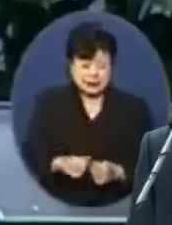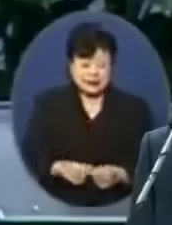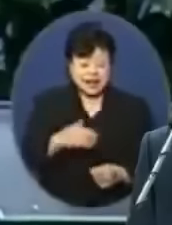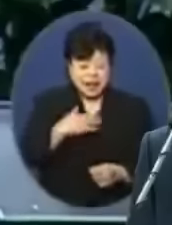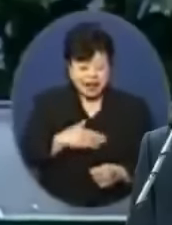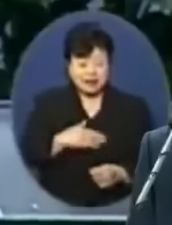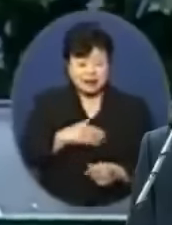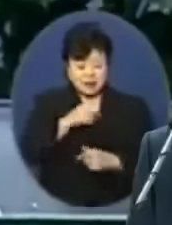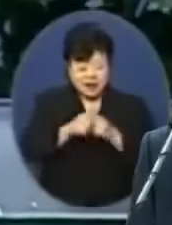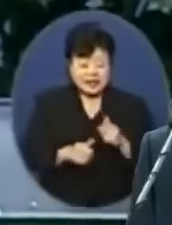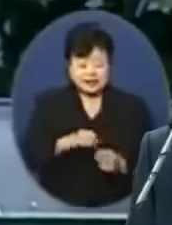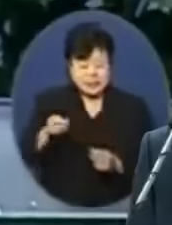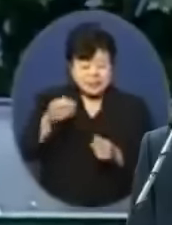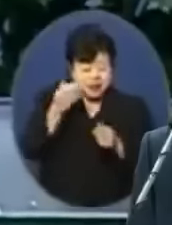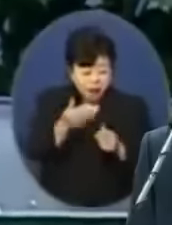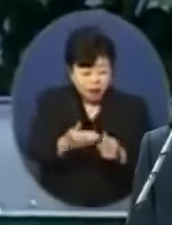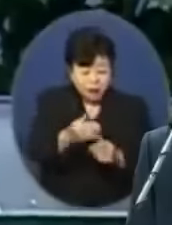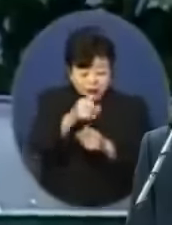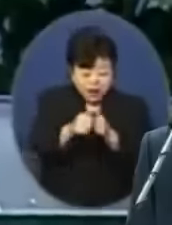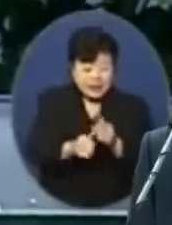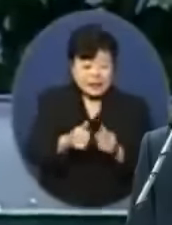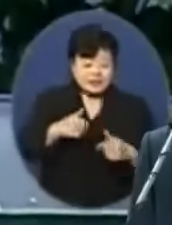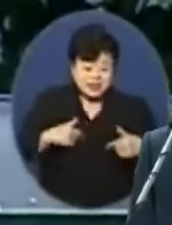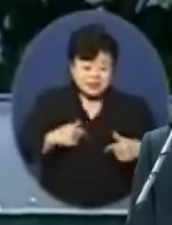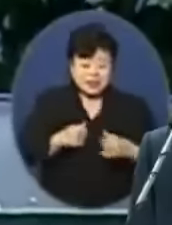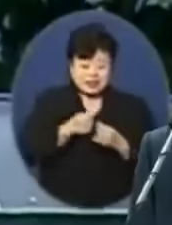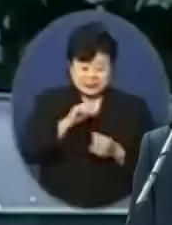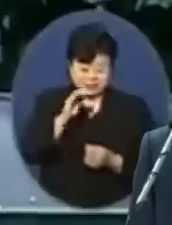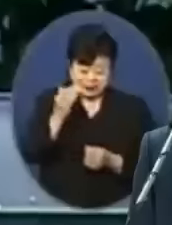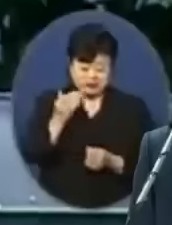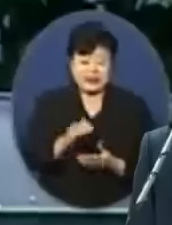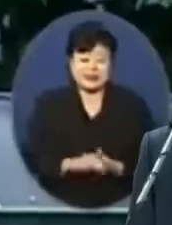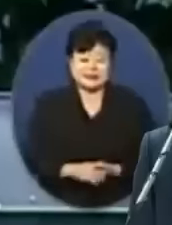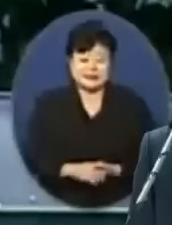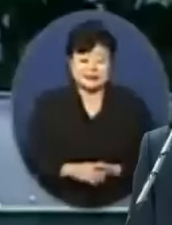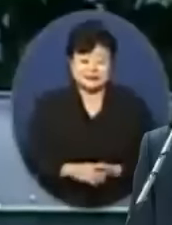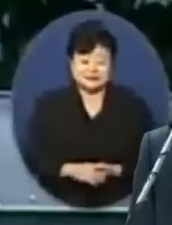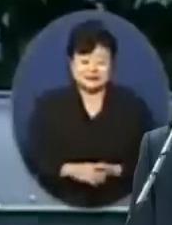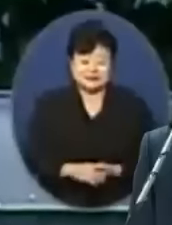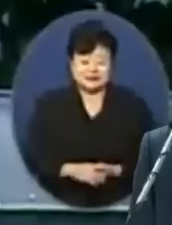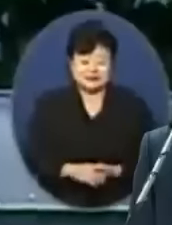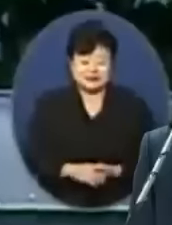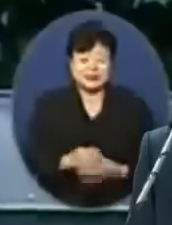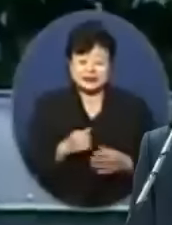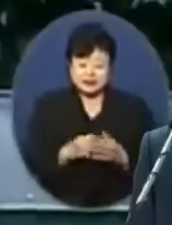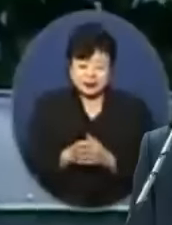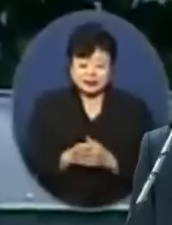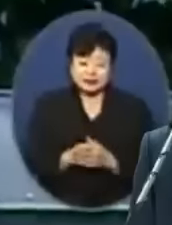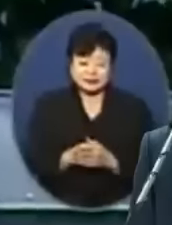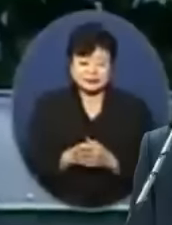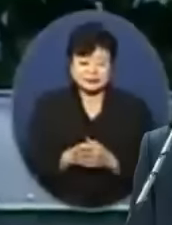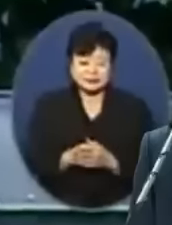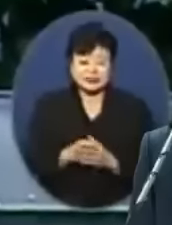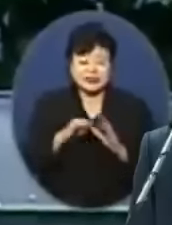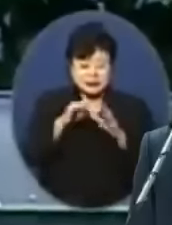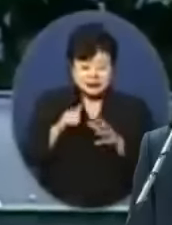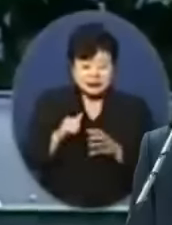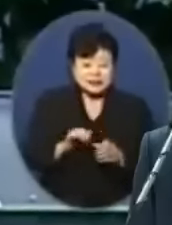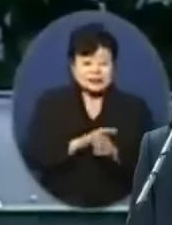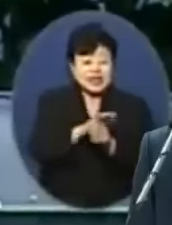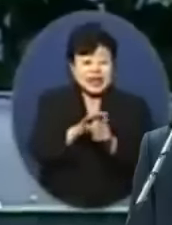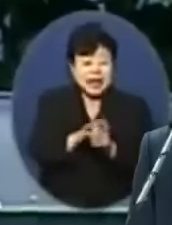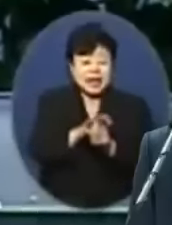알고 하나님이 인정하고 하나님이 기뻐하는 사람이 된다는 것입니다. 그러므로 이 세상에